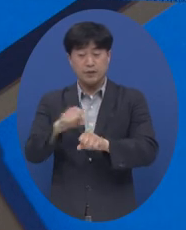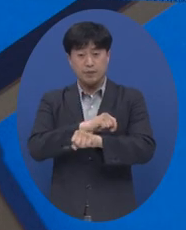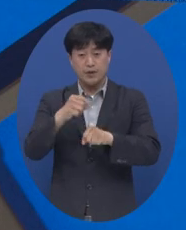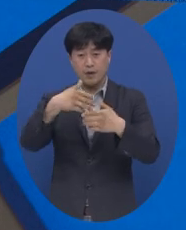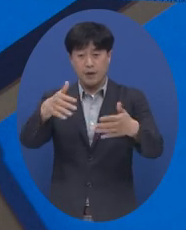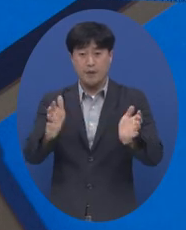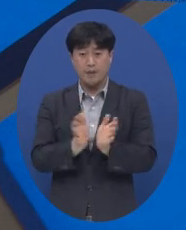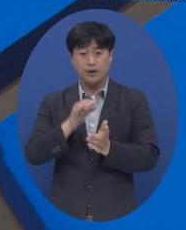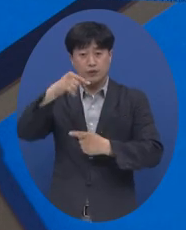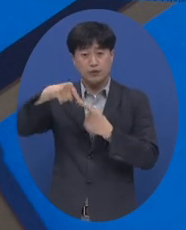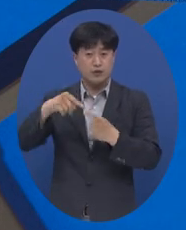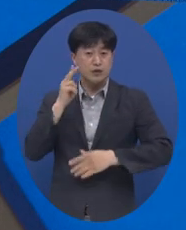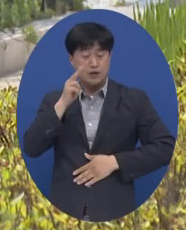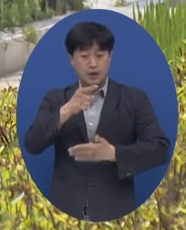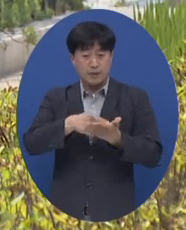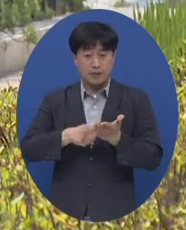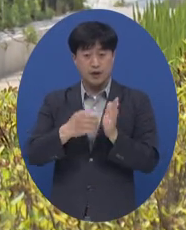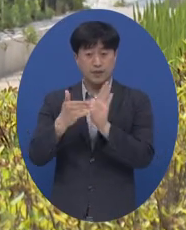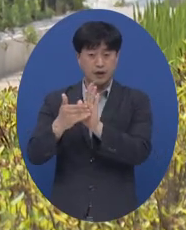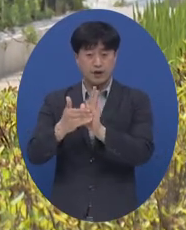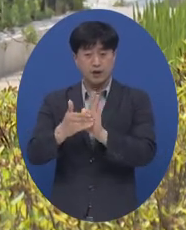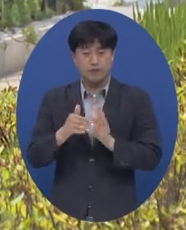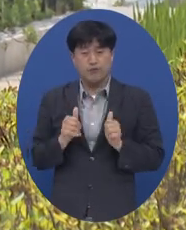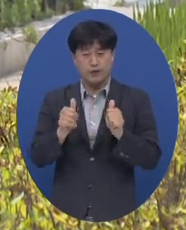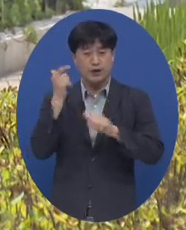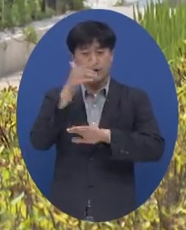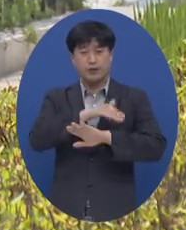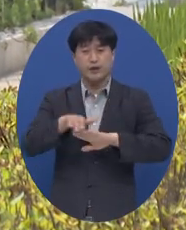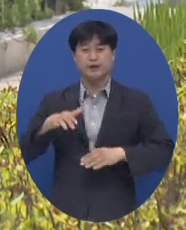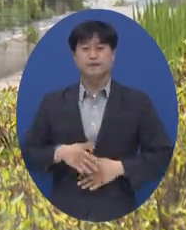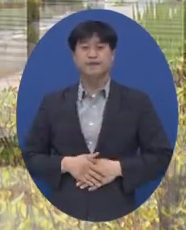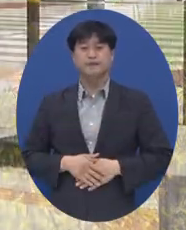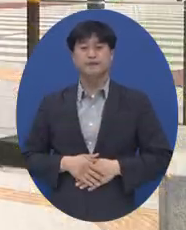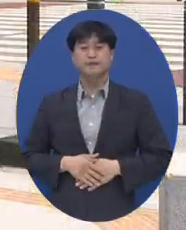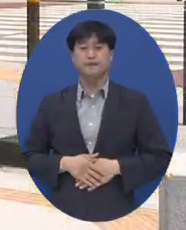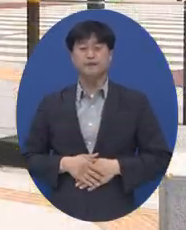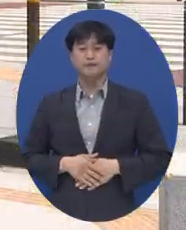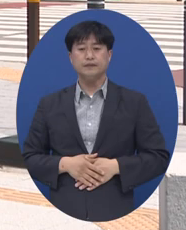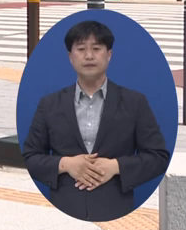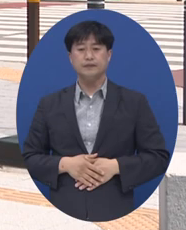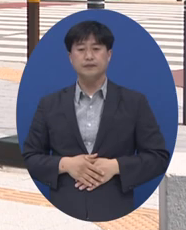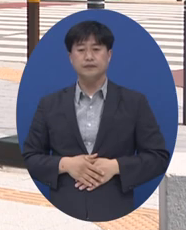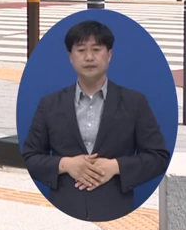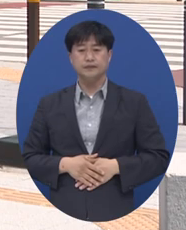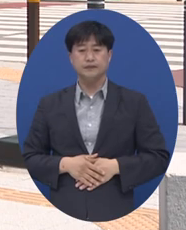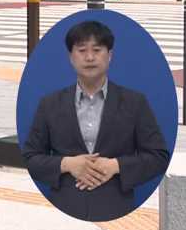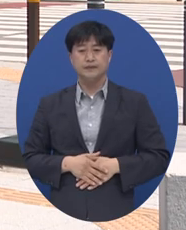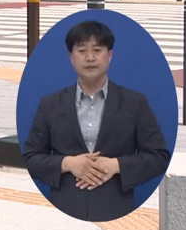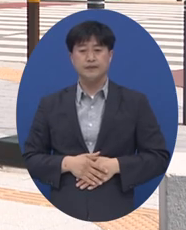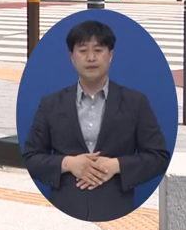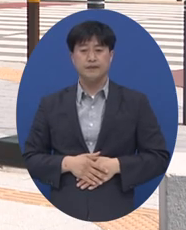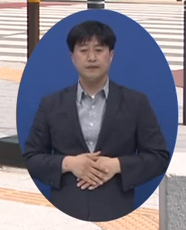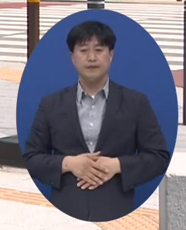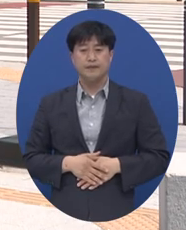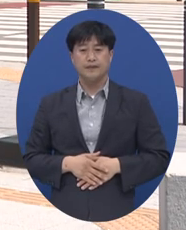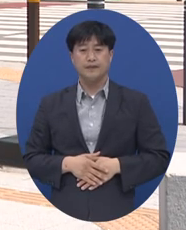특별 대책반을 운영해 폭염 피해 예방에 총력을 다할 방침입니다. 경기지TV 구영슬입니다.